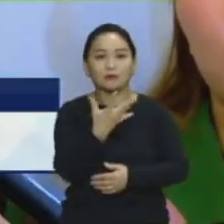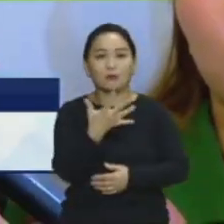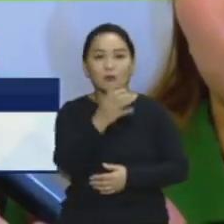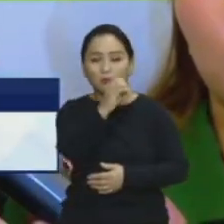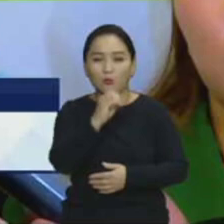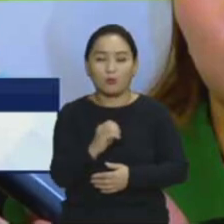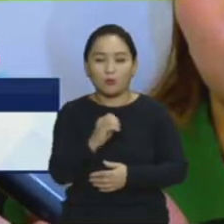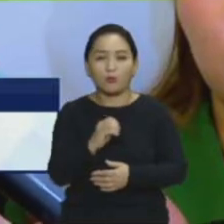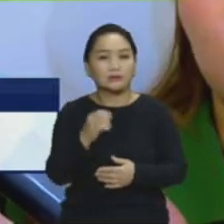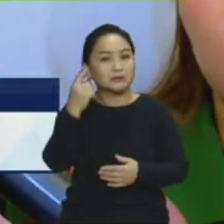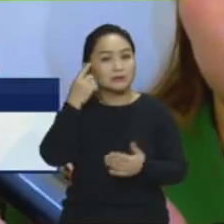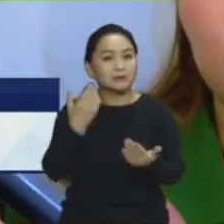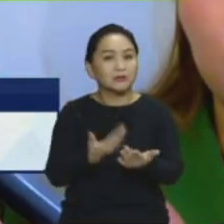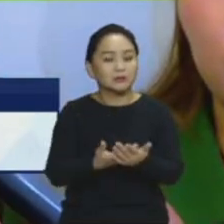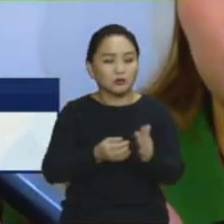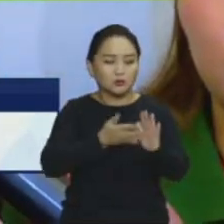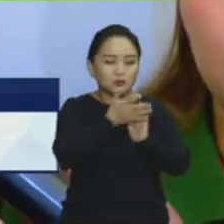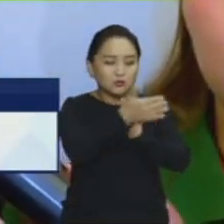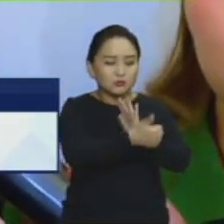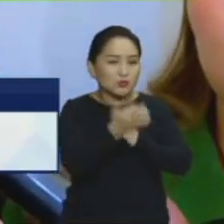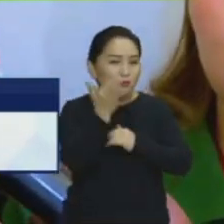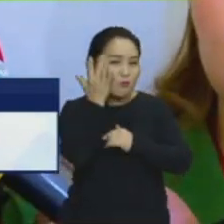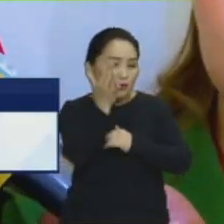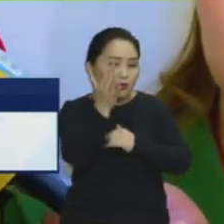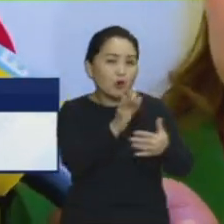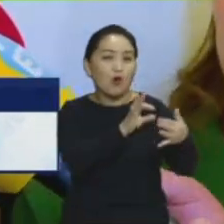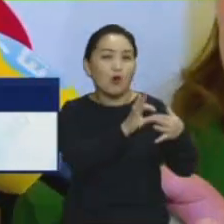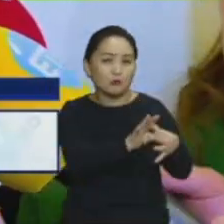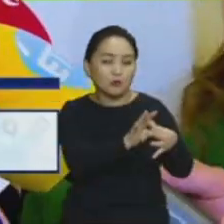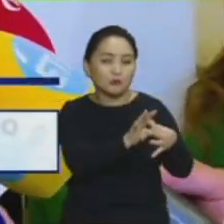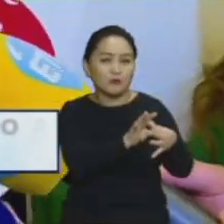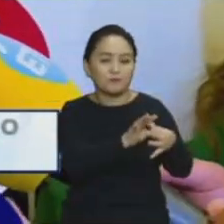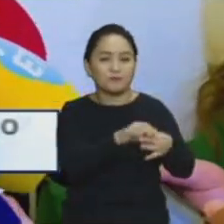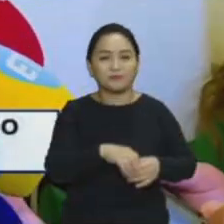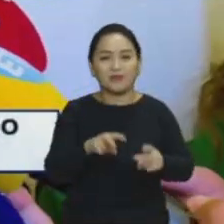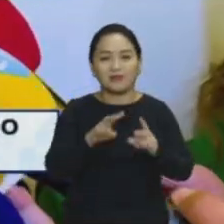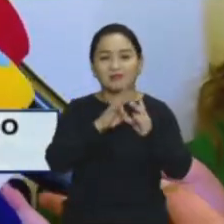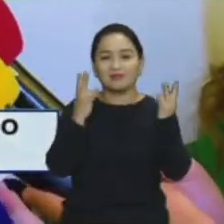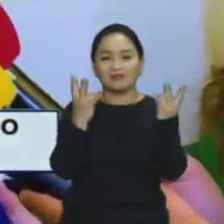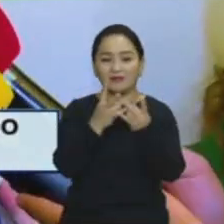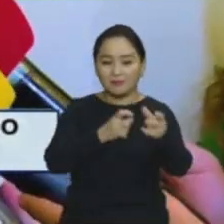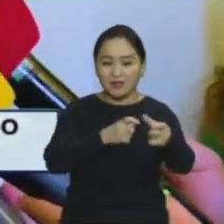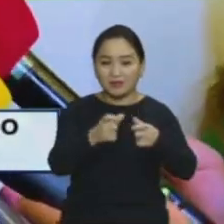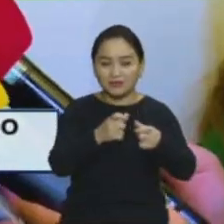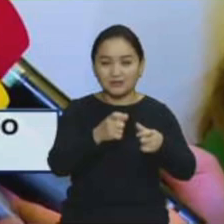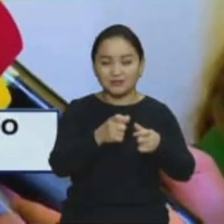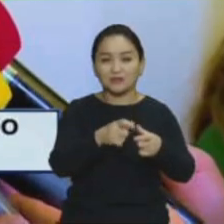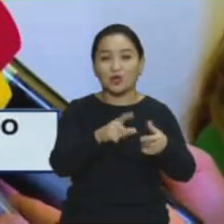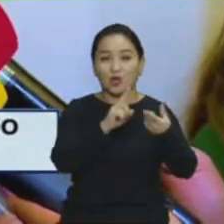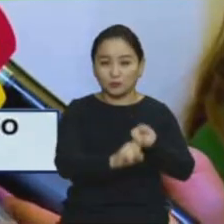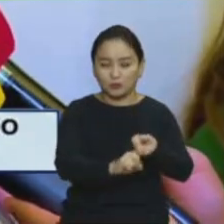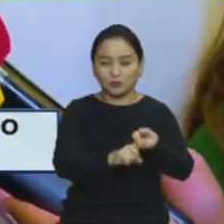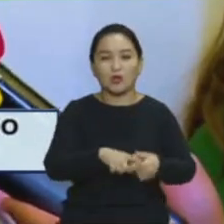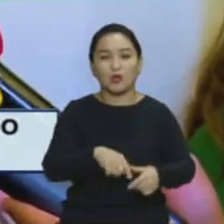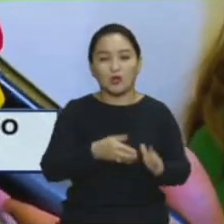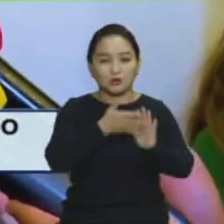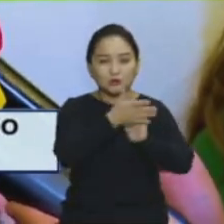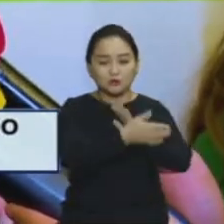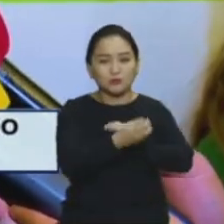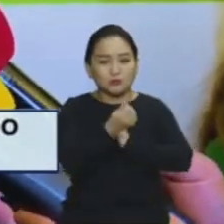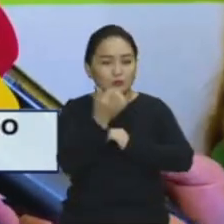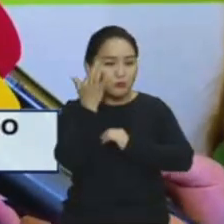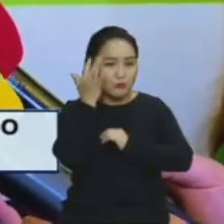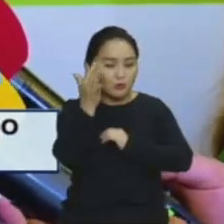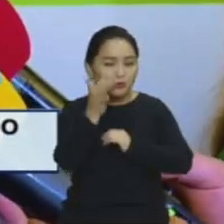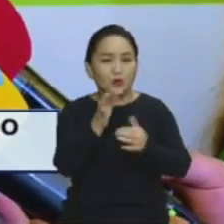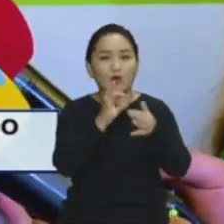бол тухайн төсвийн бодлоготой холбоотой, тухайн одоо нийгмийн эдийн засгийн бодлоготой холбоотой, за мөн дээрэс нь төсөв мөнгөний бодлоготой холбоотой асуудлууд төр